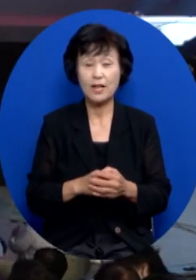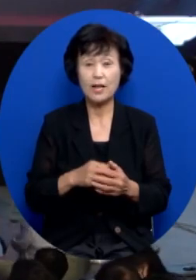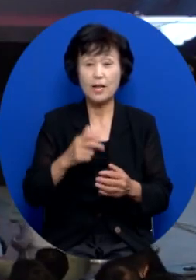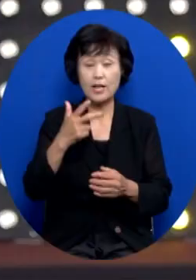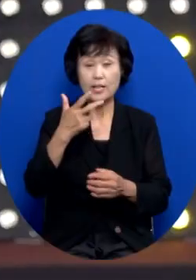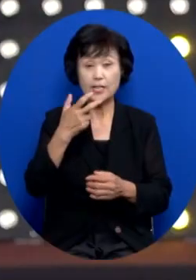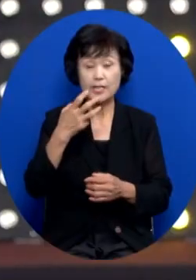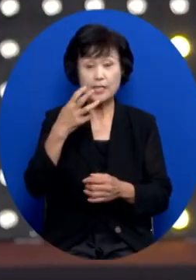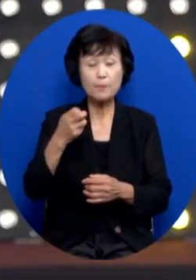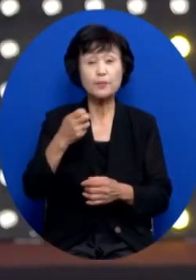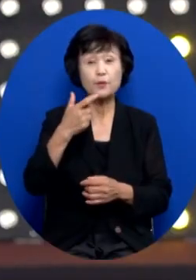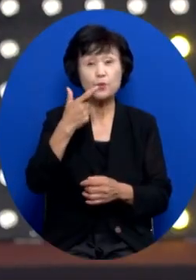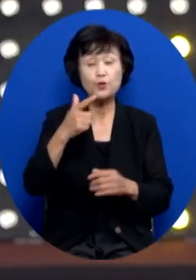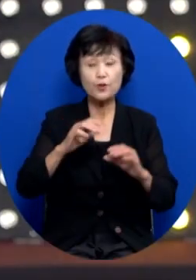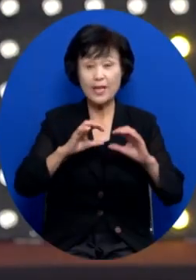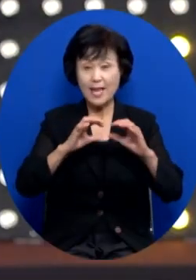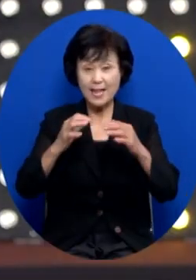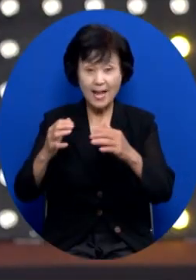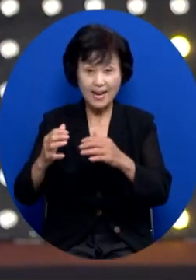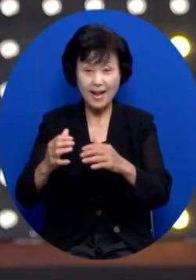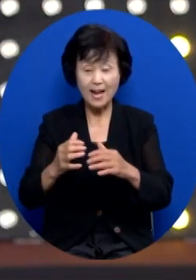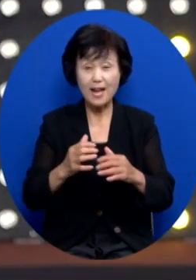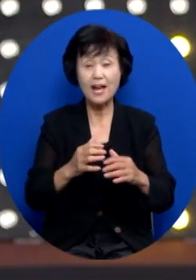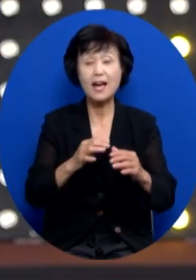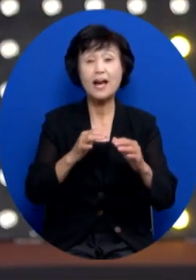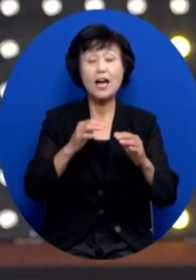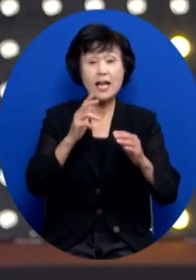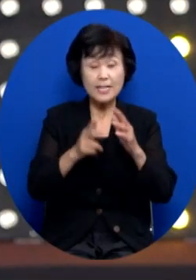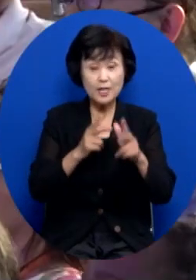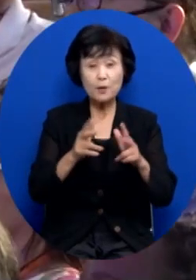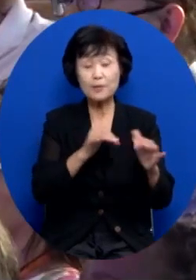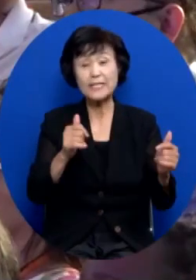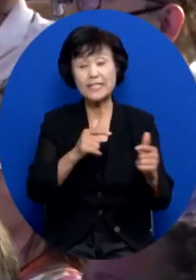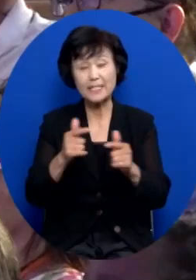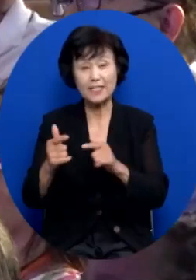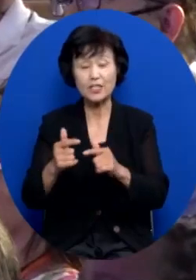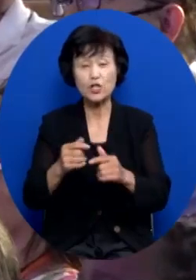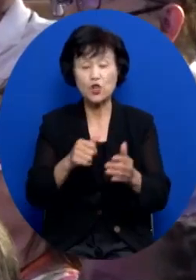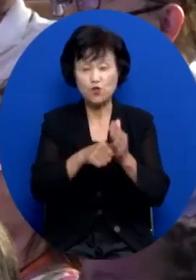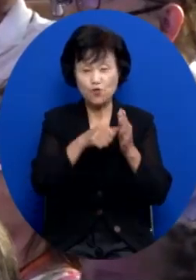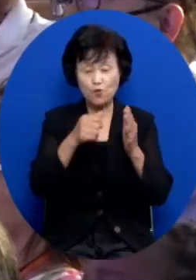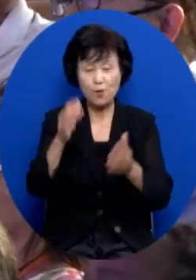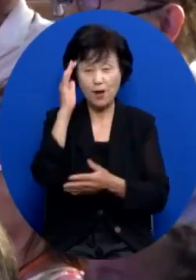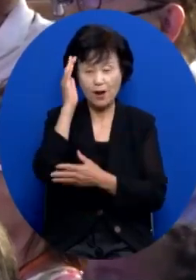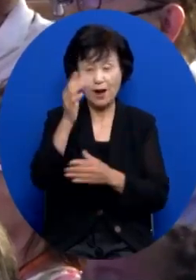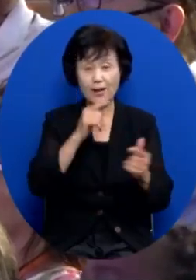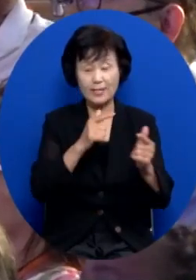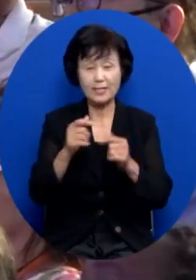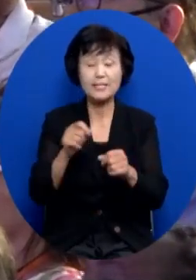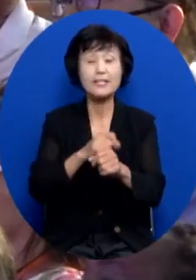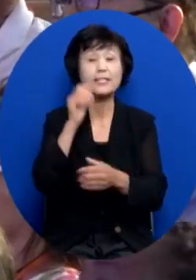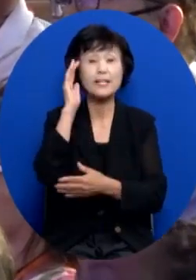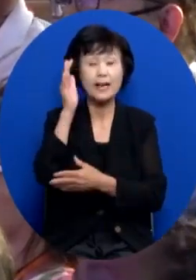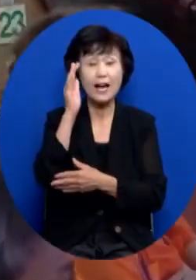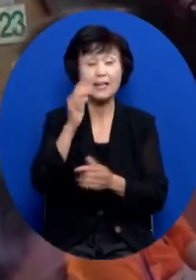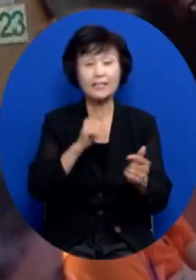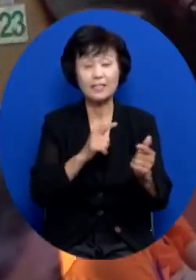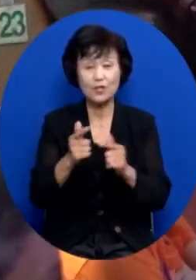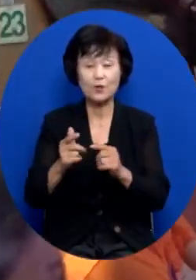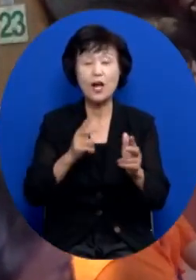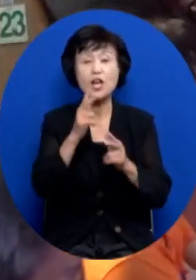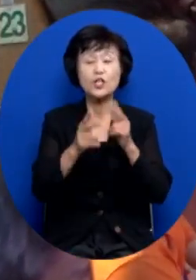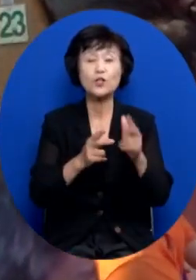36개국 3천여 명의 기독실업인들은 국내외 유명 강사들의 특강과 말씀, 각국의 비즈니스 선교 사역을 함께